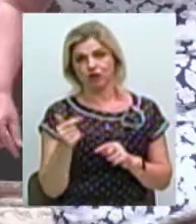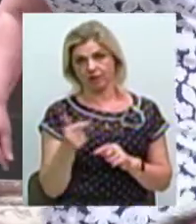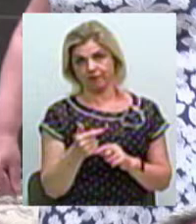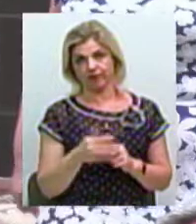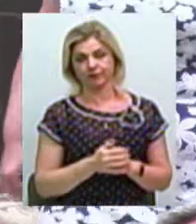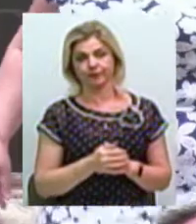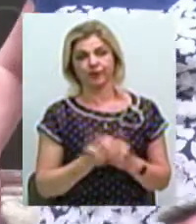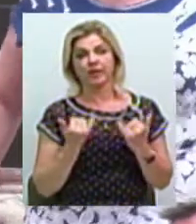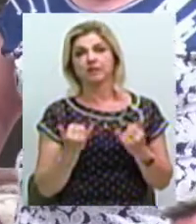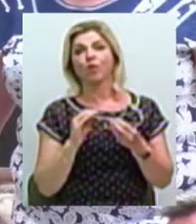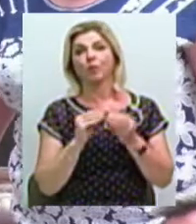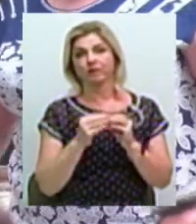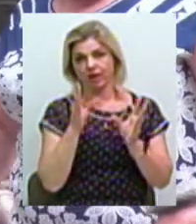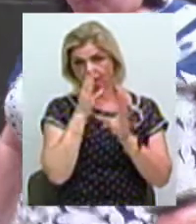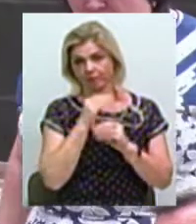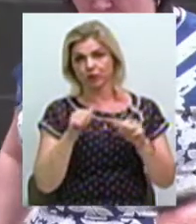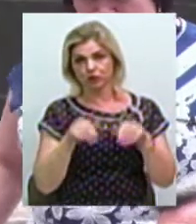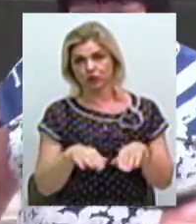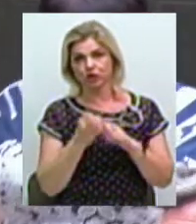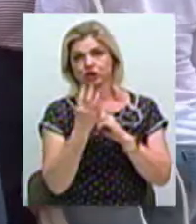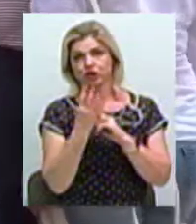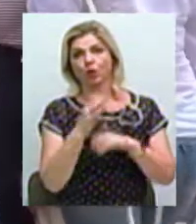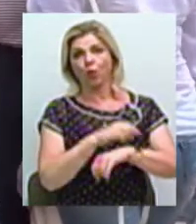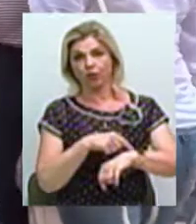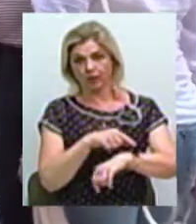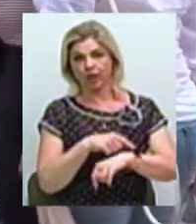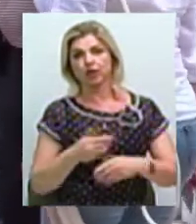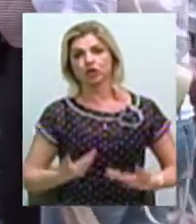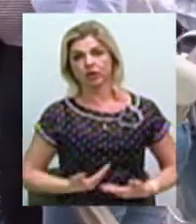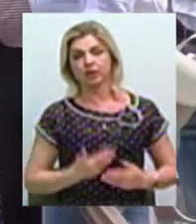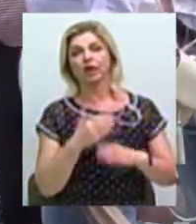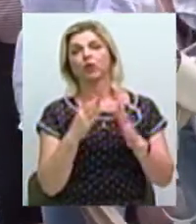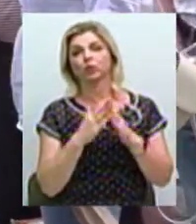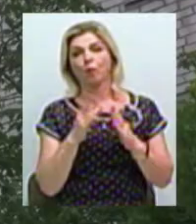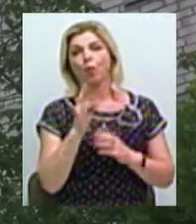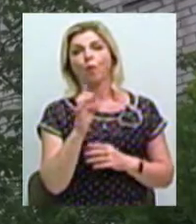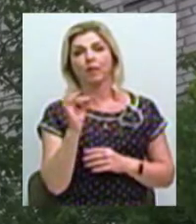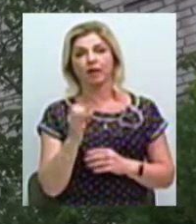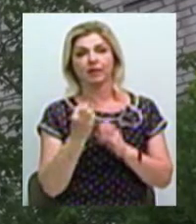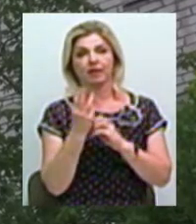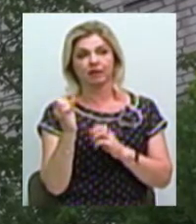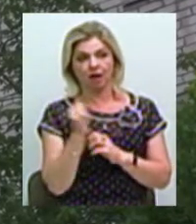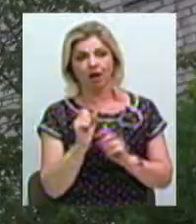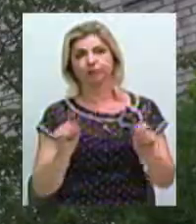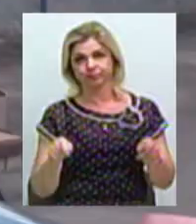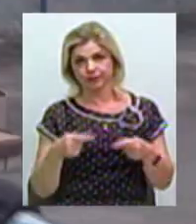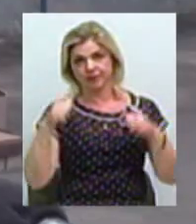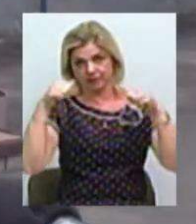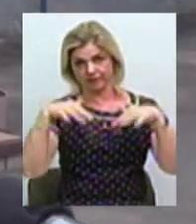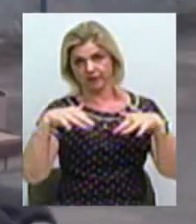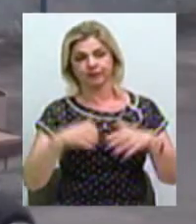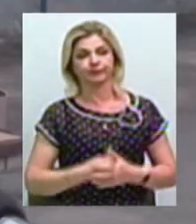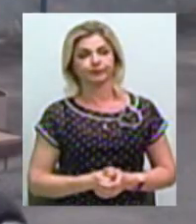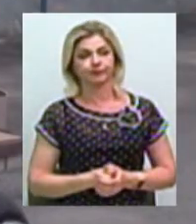1500 гривень. Сьогодні проблему вдалося вирішити, і о 14-й годині мешканцям будинку по вулиці Кобера, 13А, поновили доступ до електропостачання.